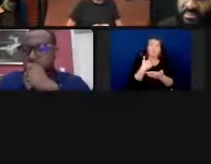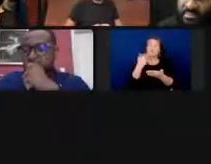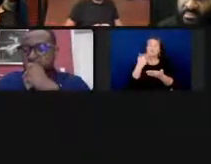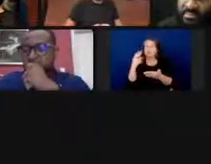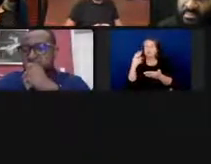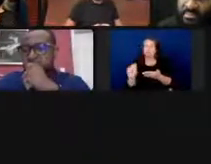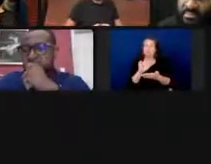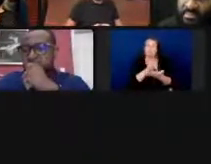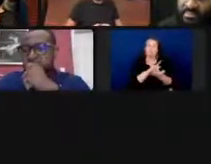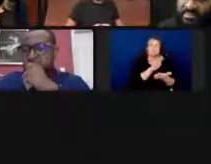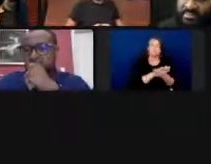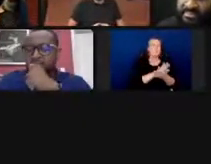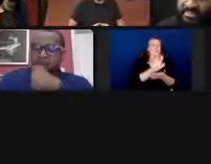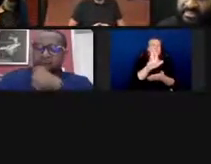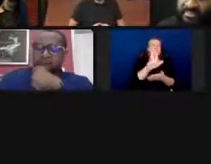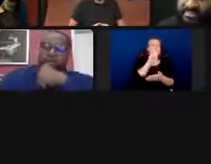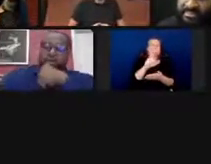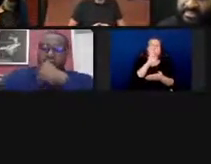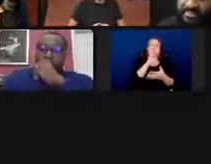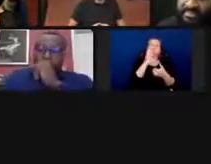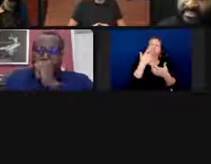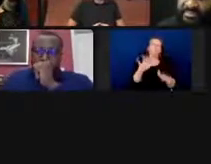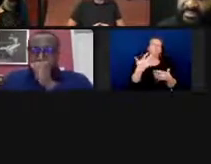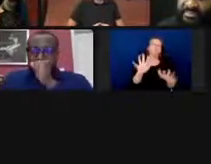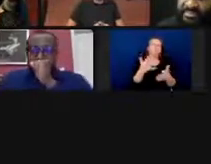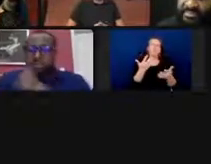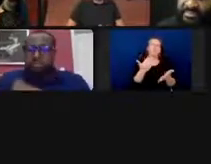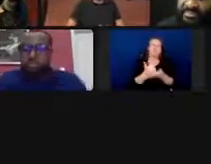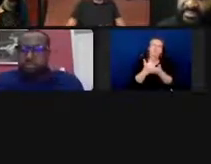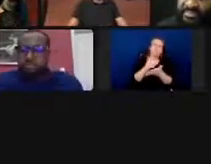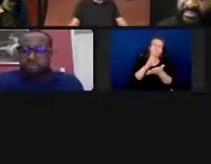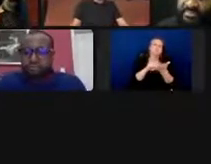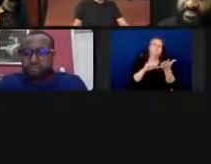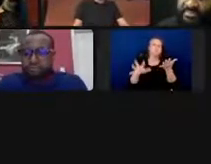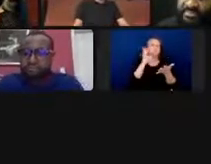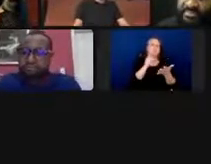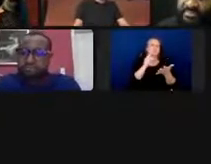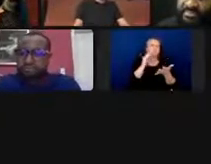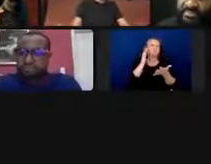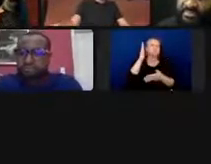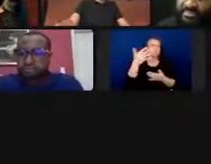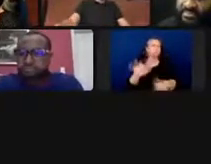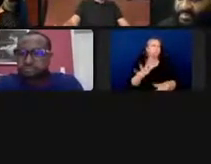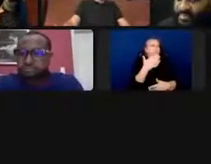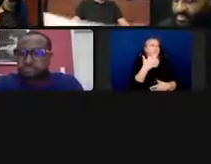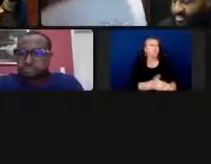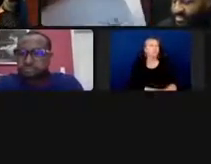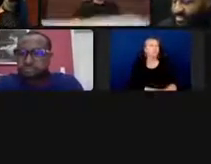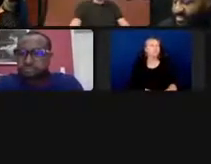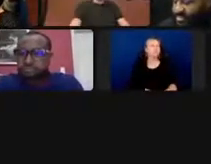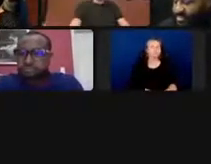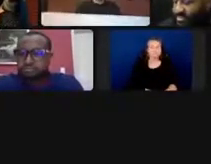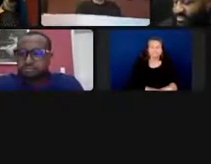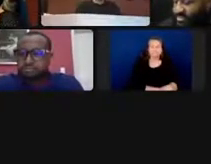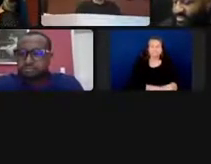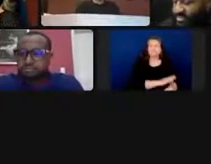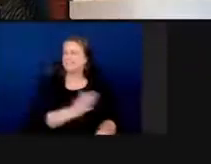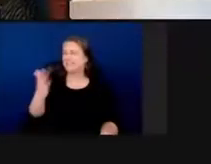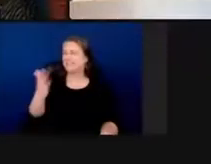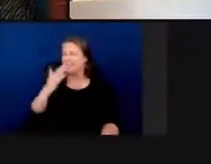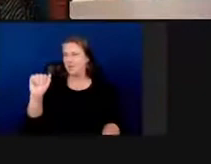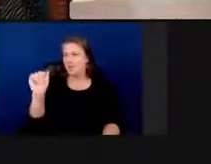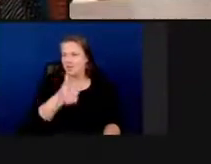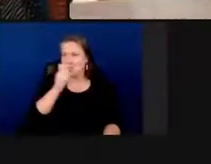za kati katika JCPS. Asanteni sana. Asante sana kwa